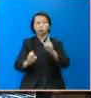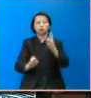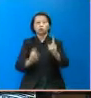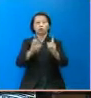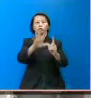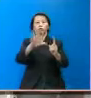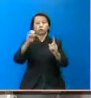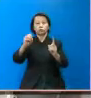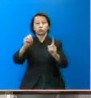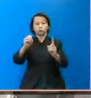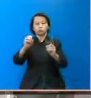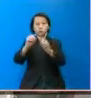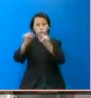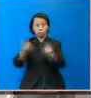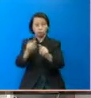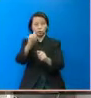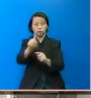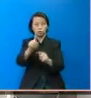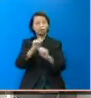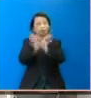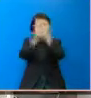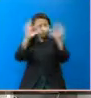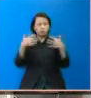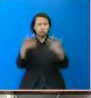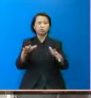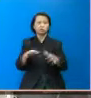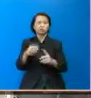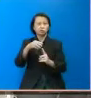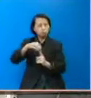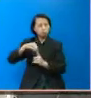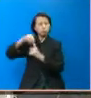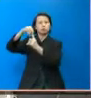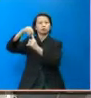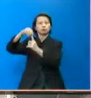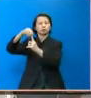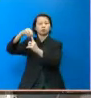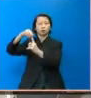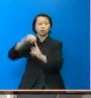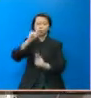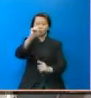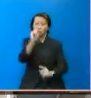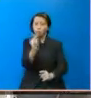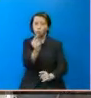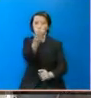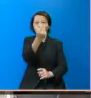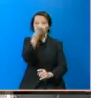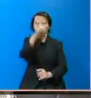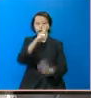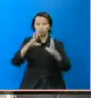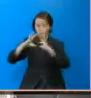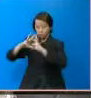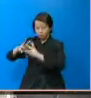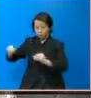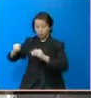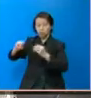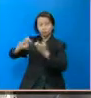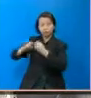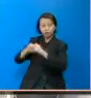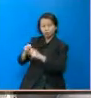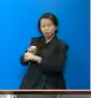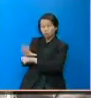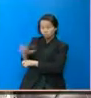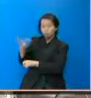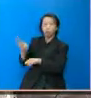150 artikel 1, kurungan 1 jelas is specific, iaitu hanya untuk mengatasi masalah